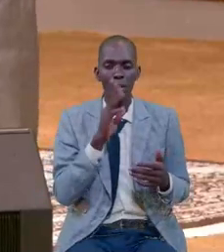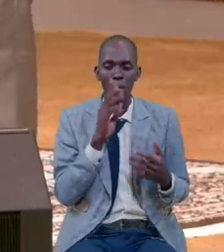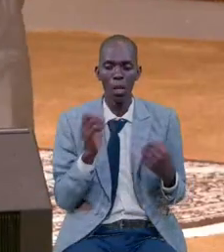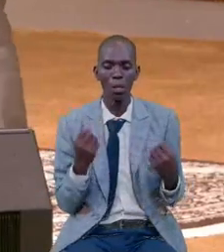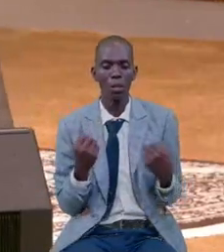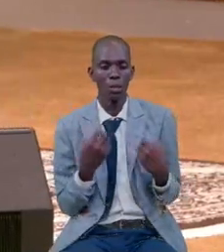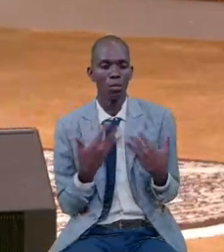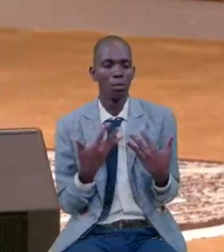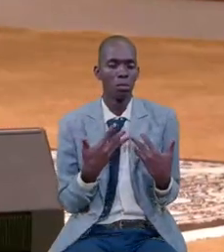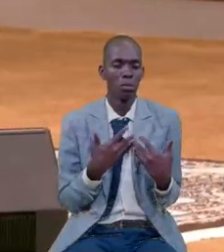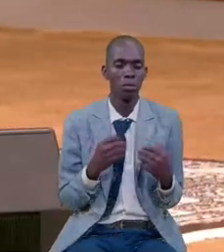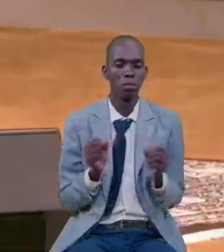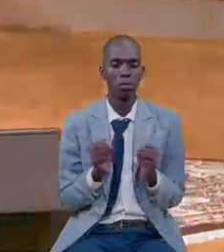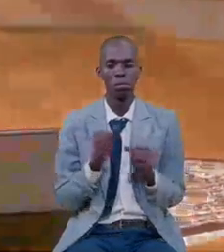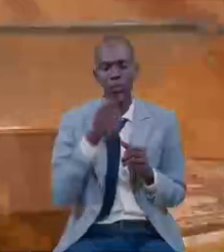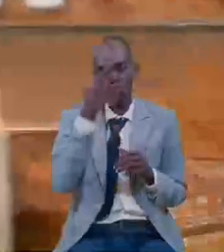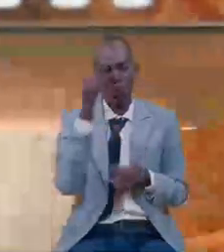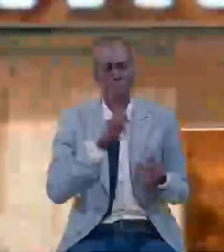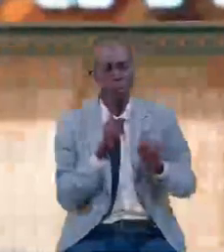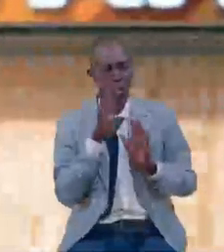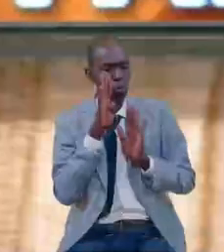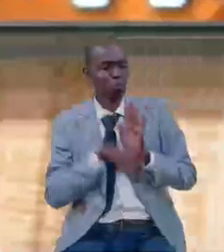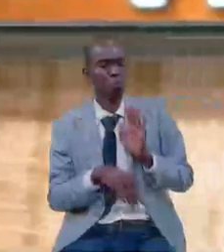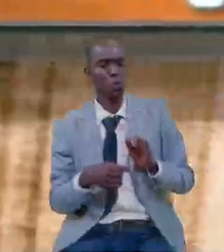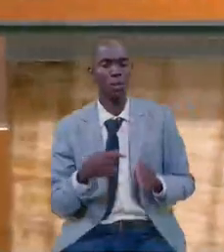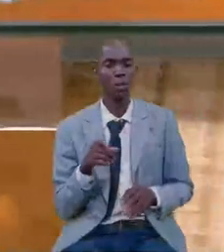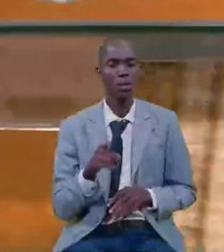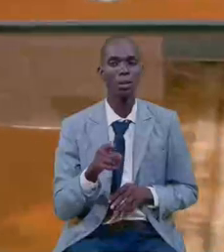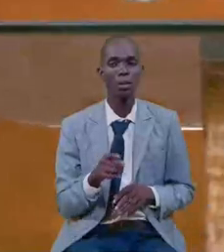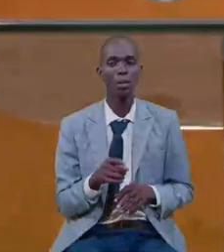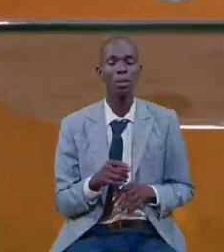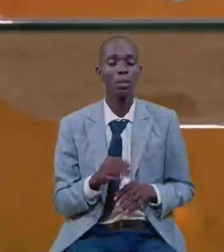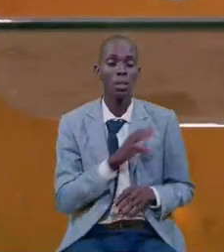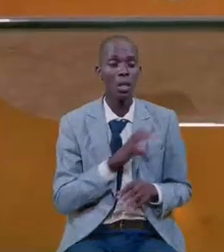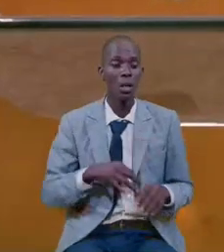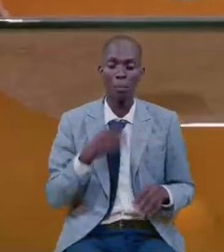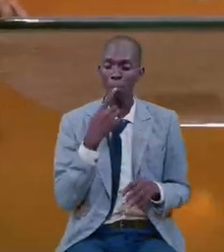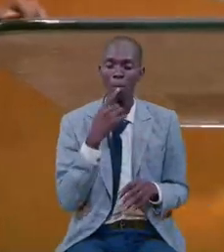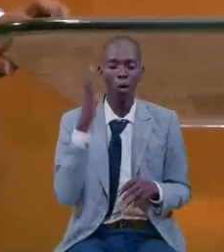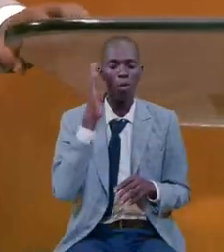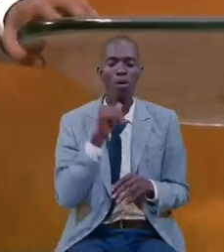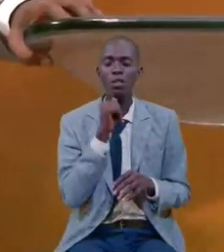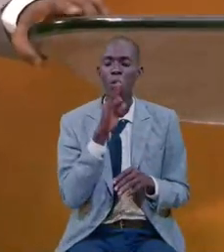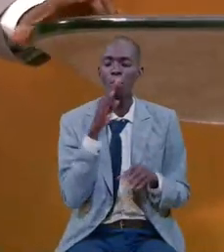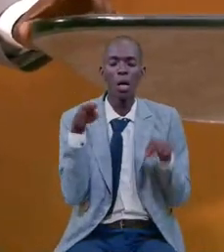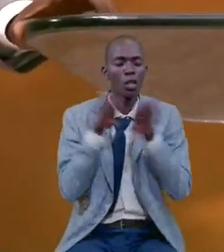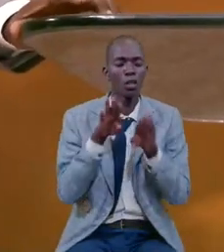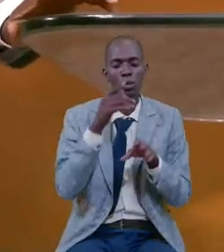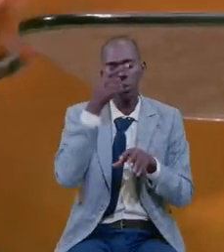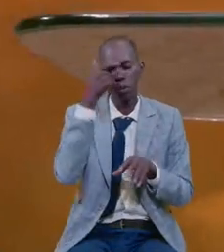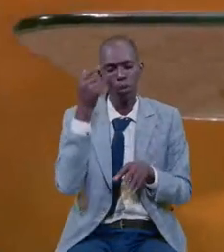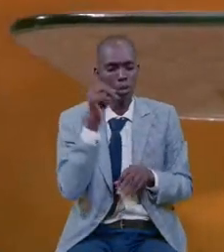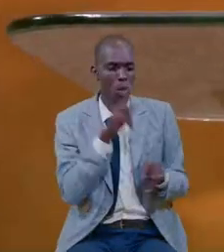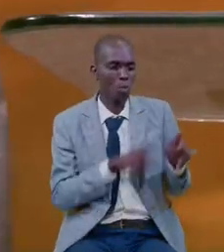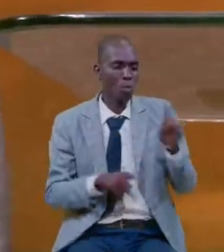n'allons pas nous retirer parce qu'il ne s'est pas retiré parce qu'on s'est moqué de lui. Ça, il ne sera pas emmuselé parce qu'ils se sont moqués